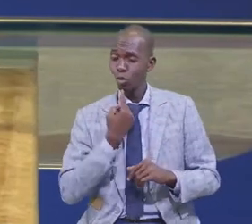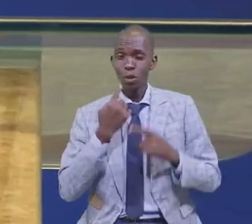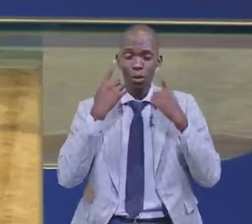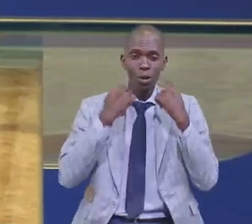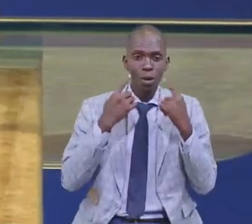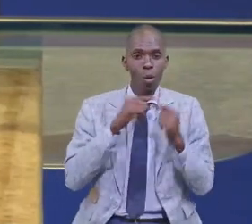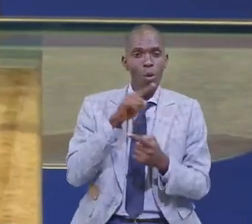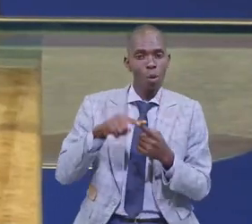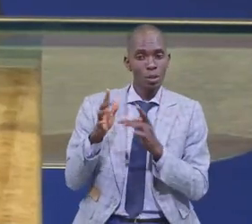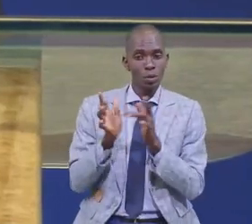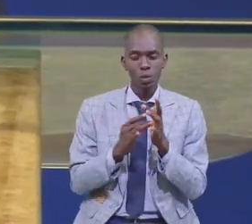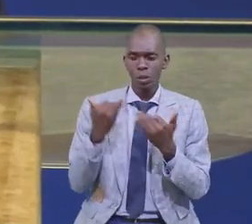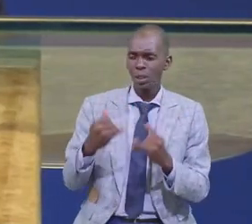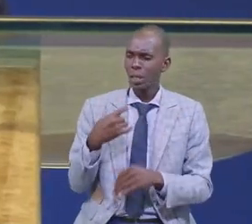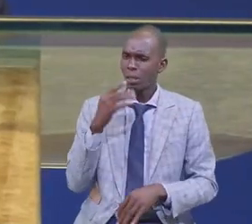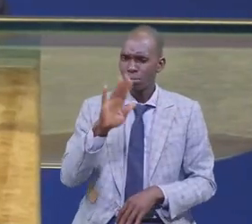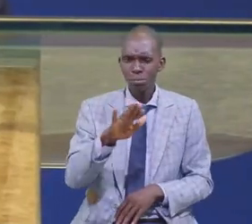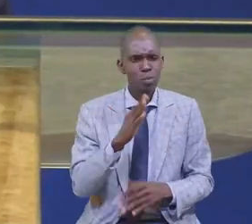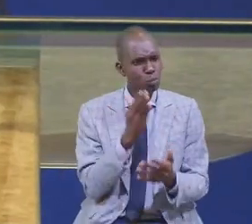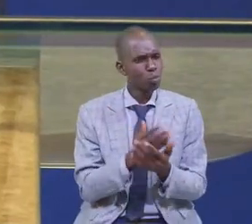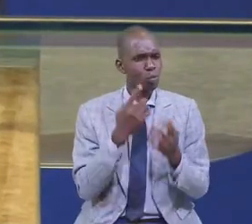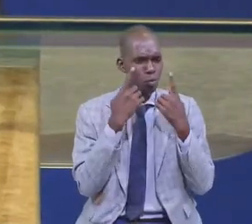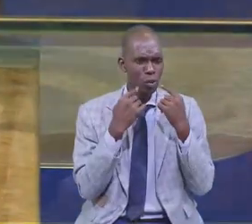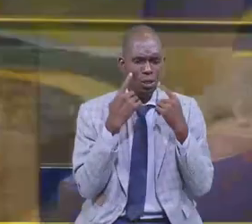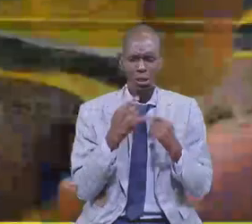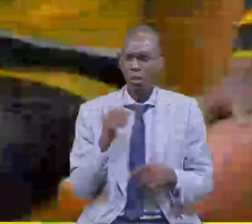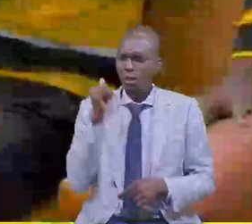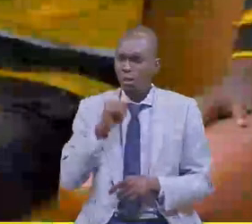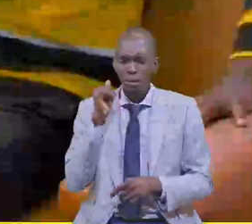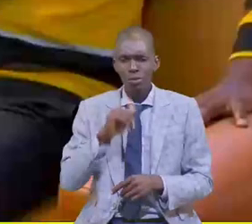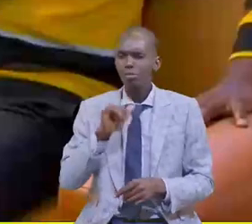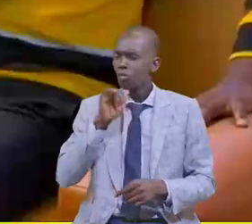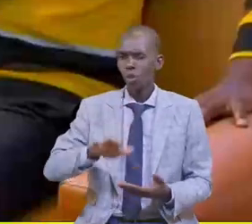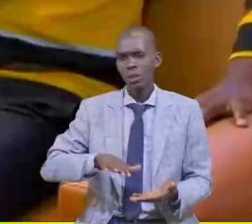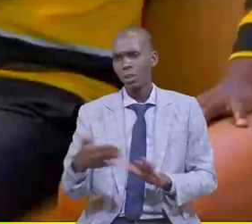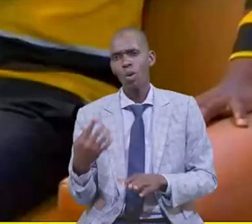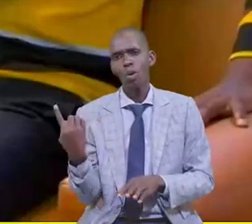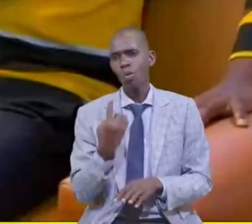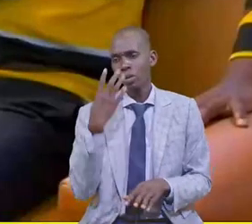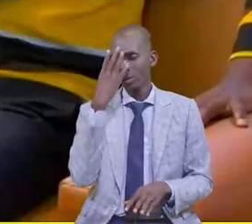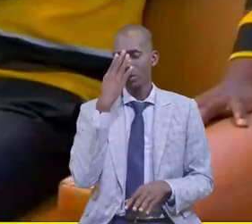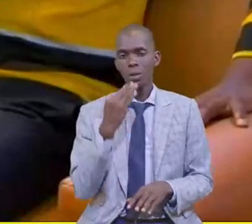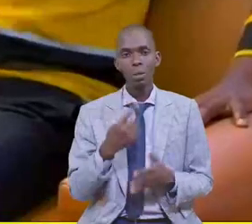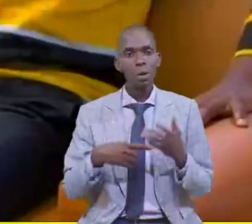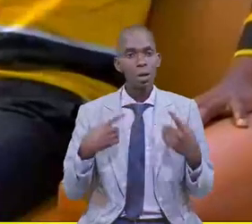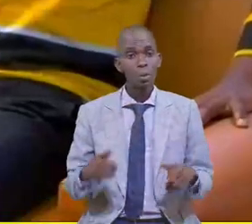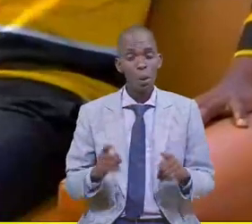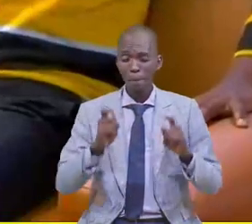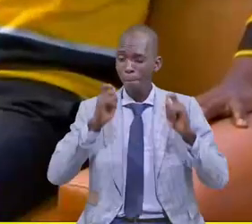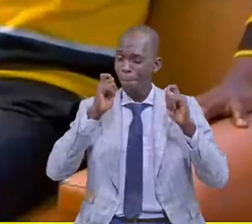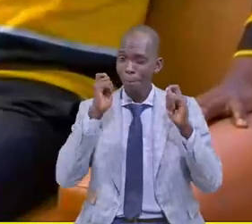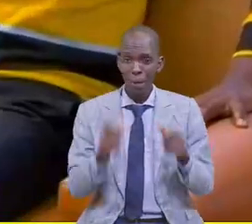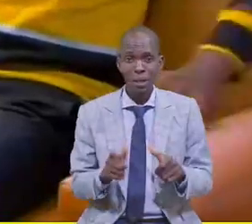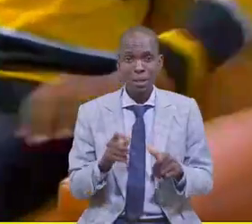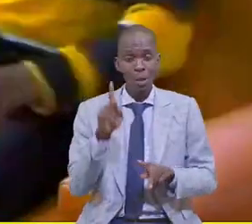s'endeuillait. Dès que Jésus a dit que, mais elle n'est pas morte, que seulement elle dort. Et d'emblée,